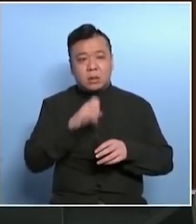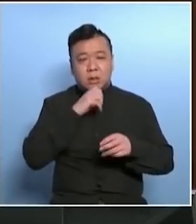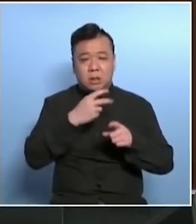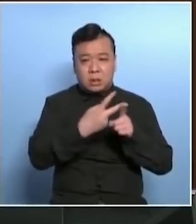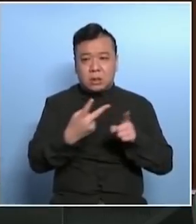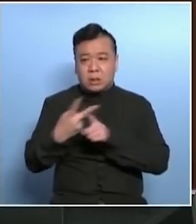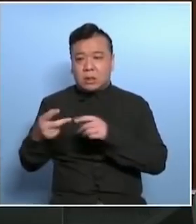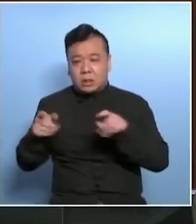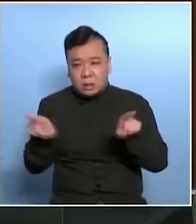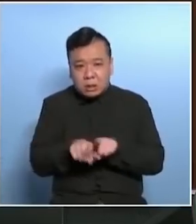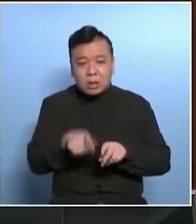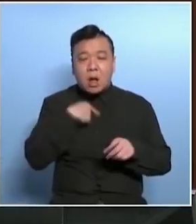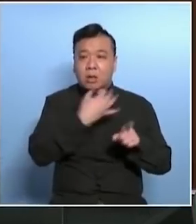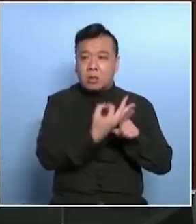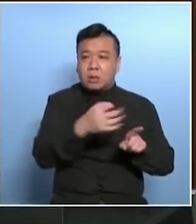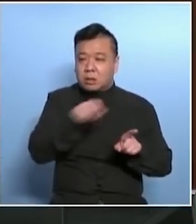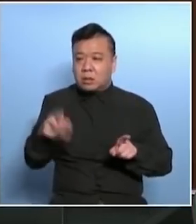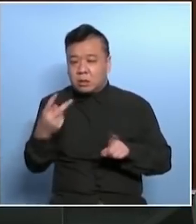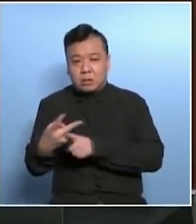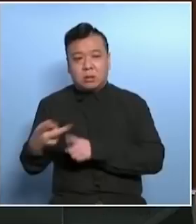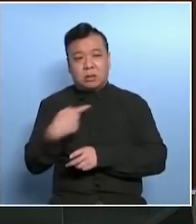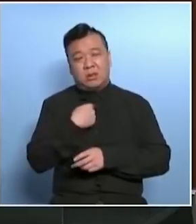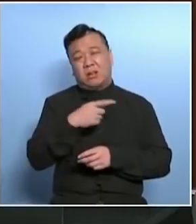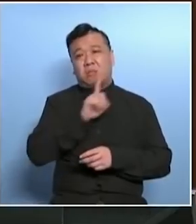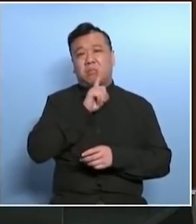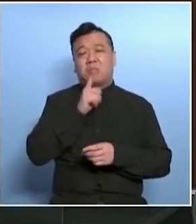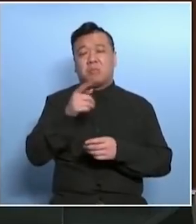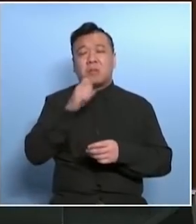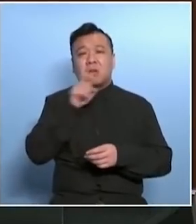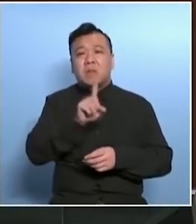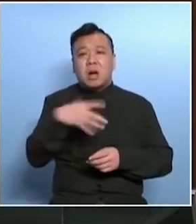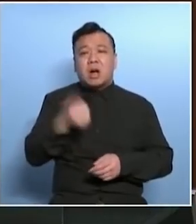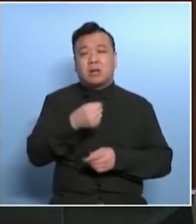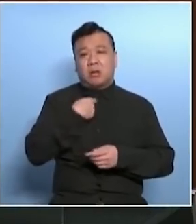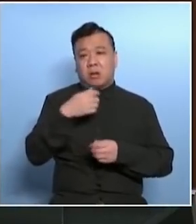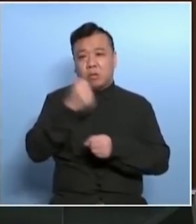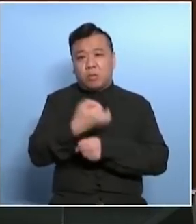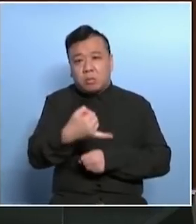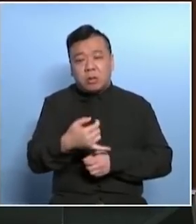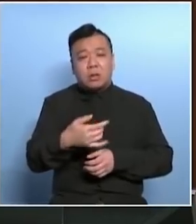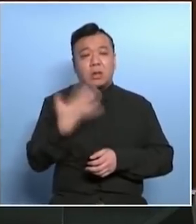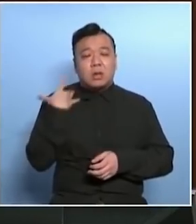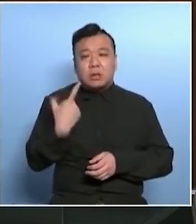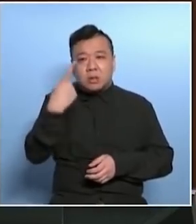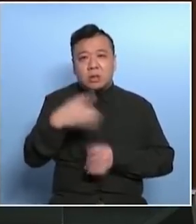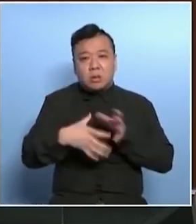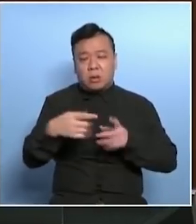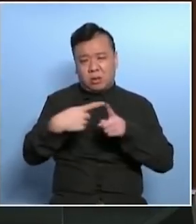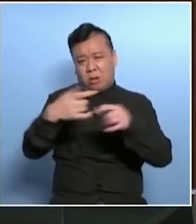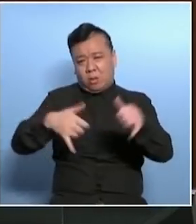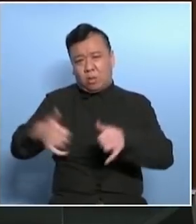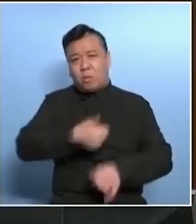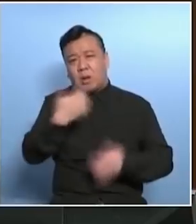12比12，你是13比12的話，我有什麼可能呢？有什麼條件？有什麼權力不讓你做呢？如果你上次來齊人